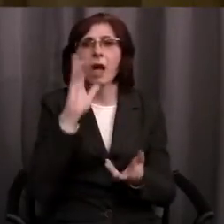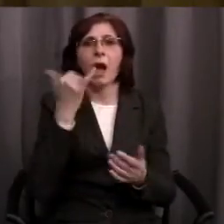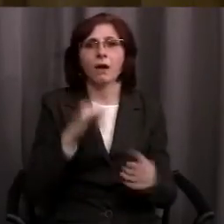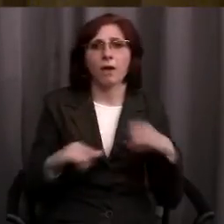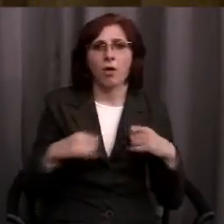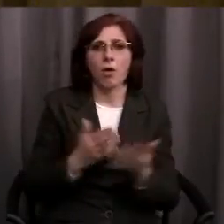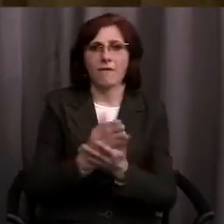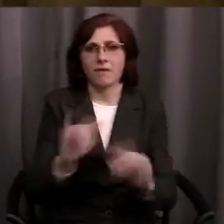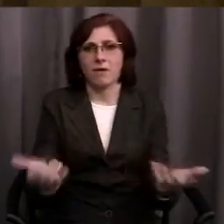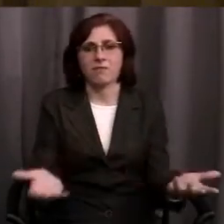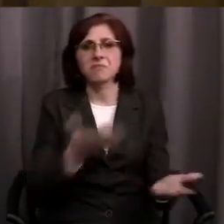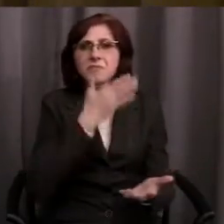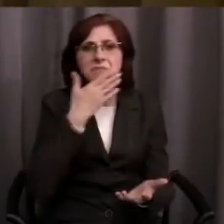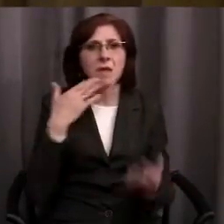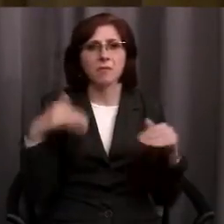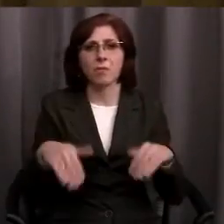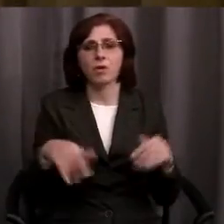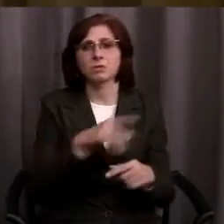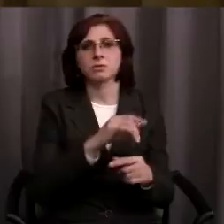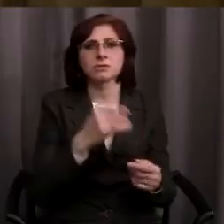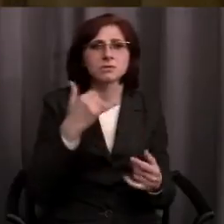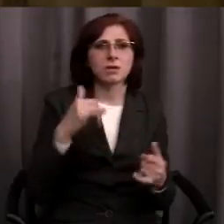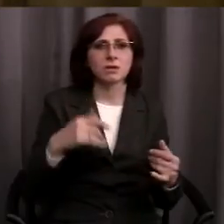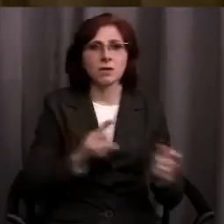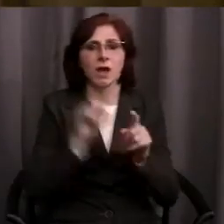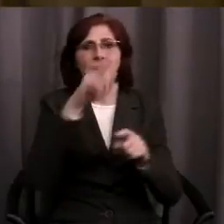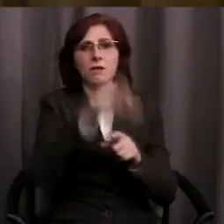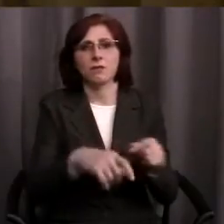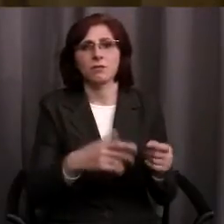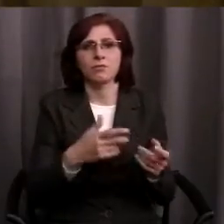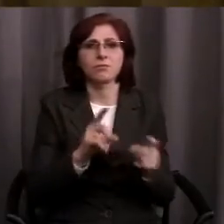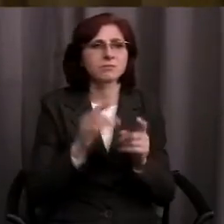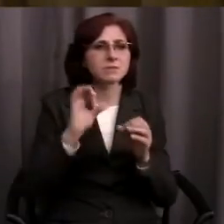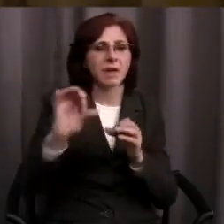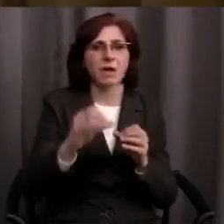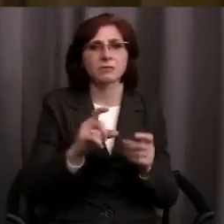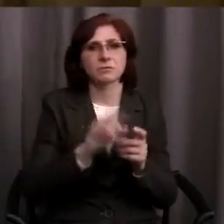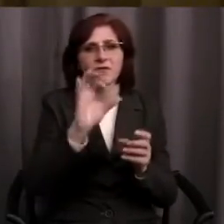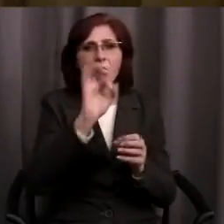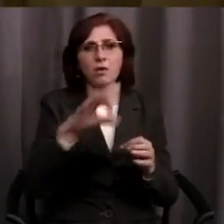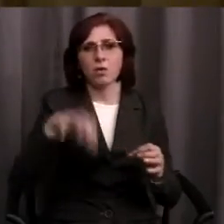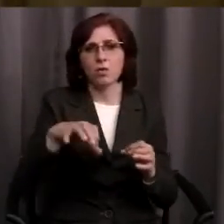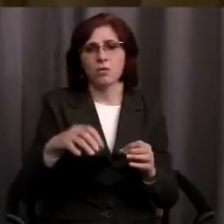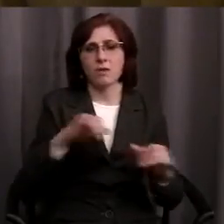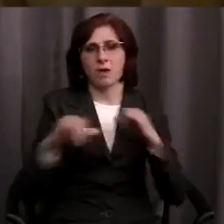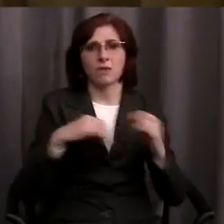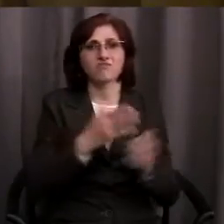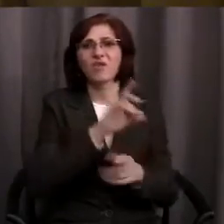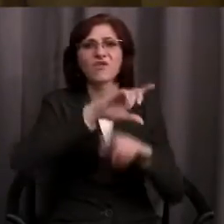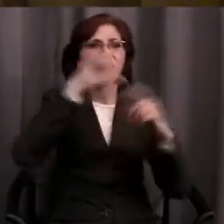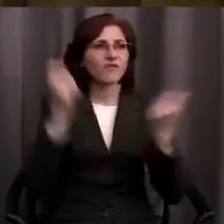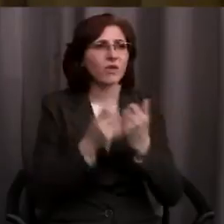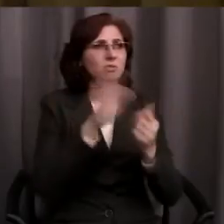sterowania tym wszystkim, umożliwiania oddziaływania, na przykład specjalizowania się w określonym kierunku. To wszystko jest